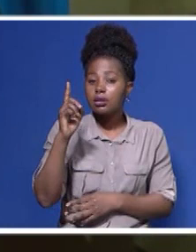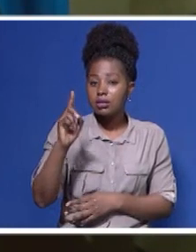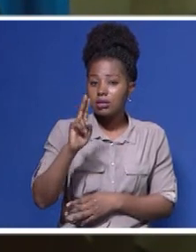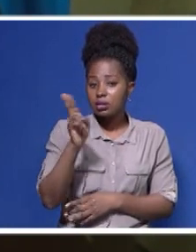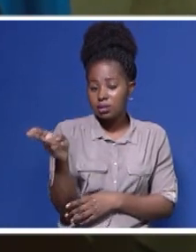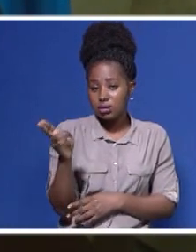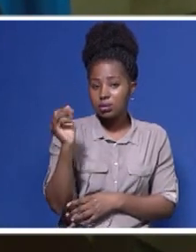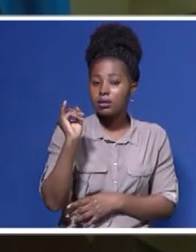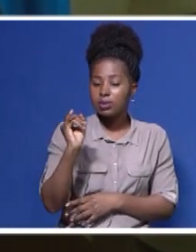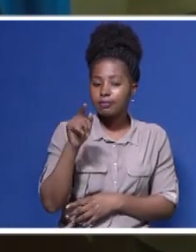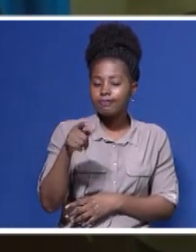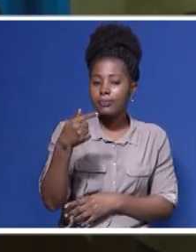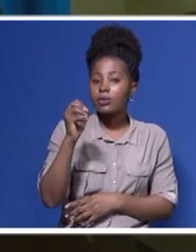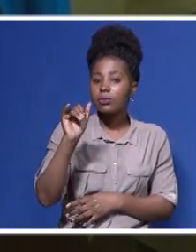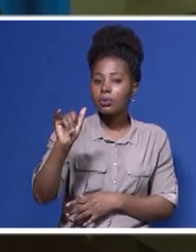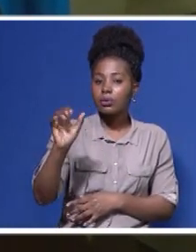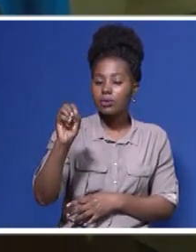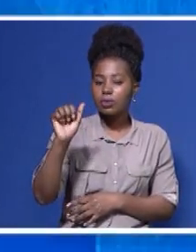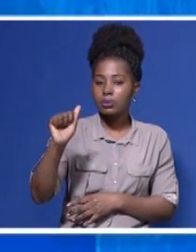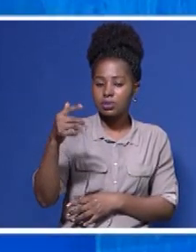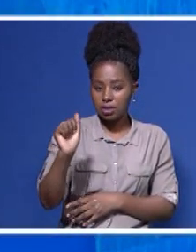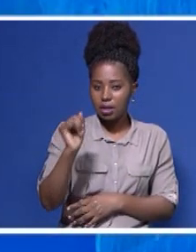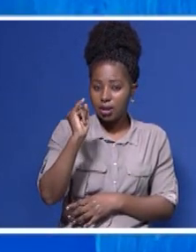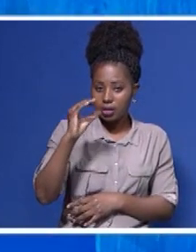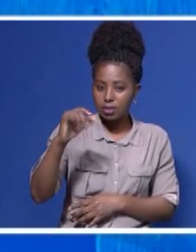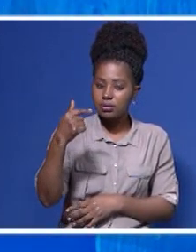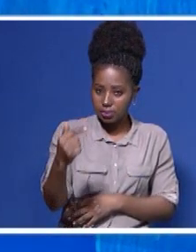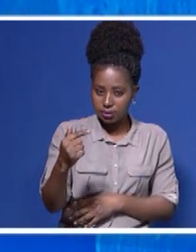DHY Toyota IST